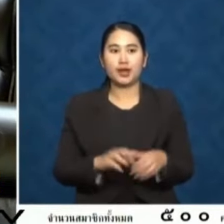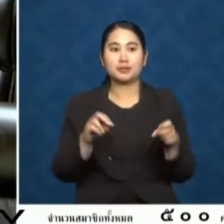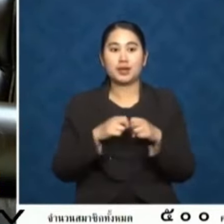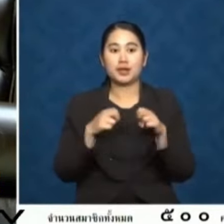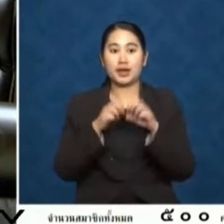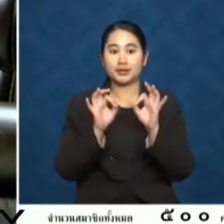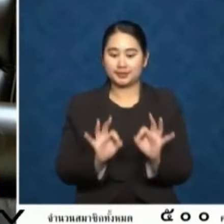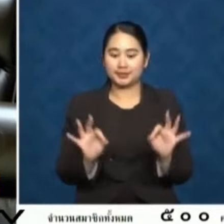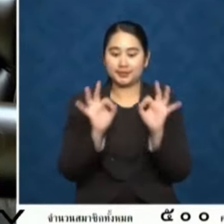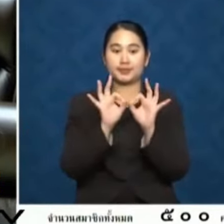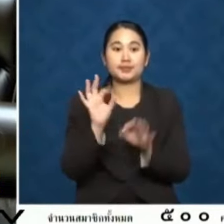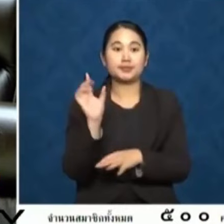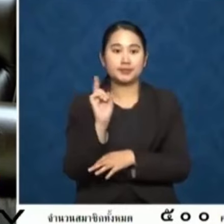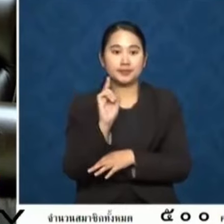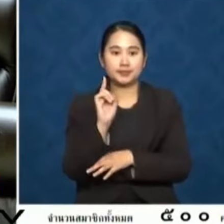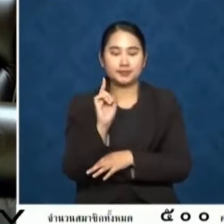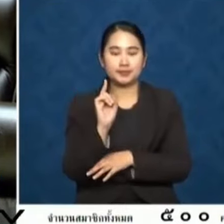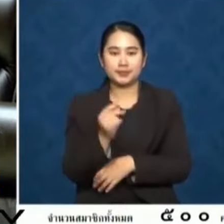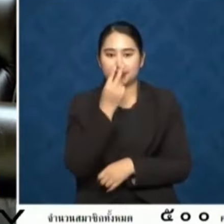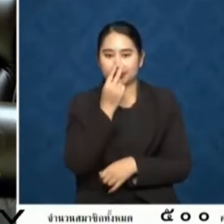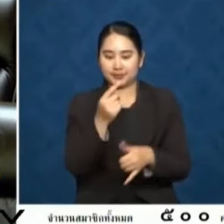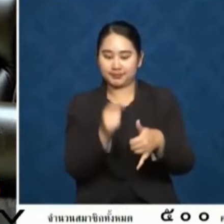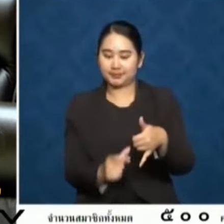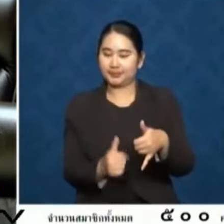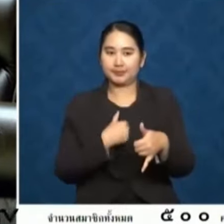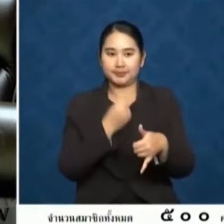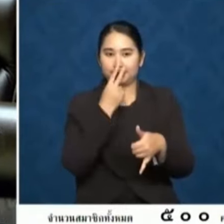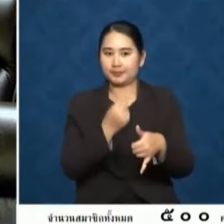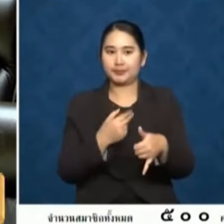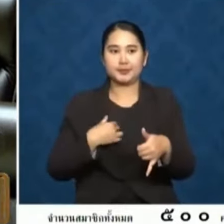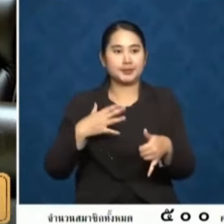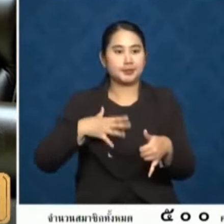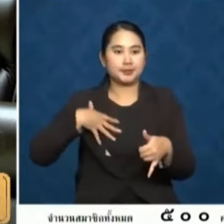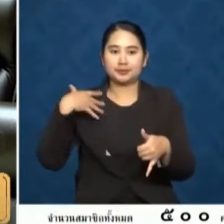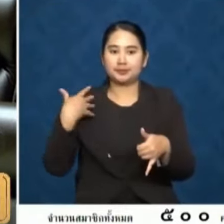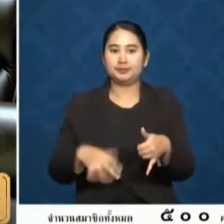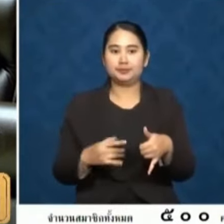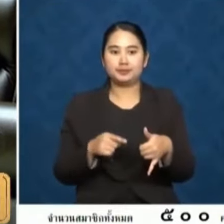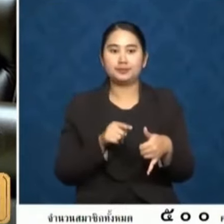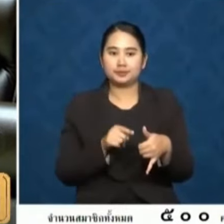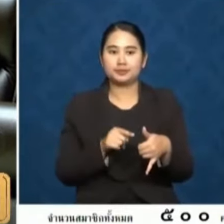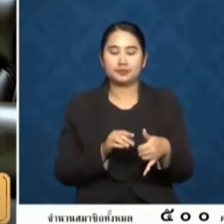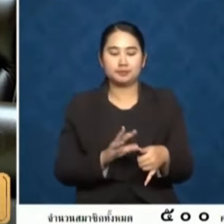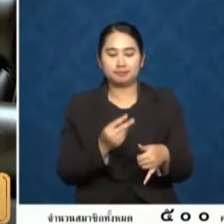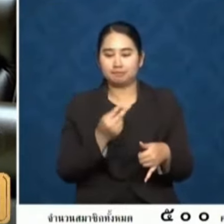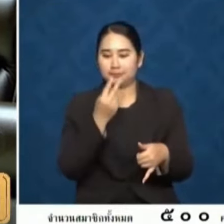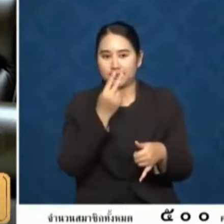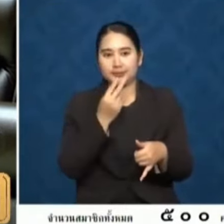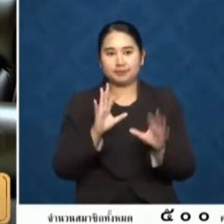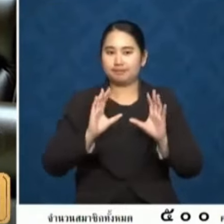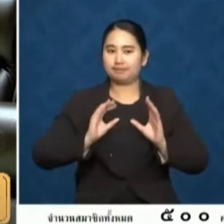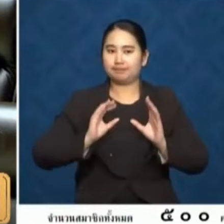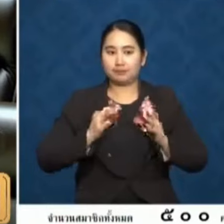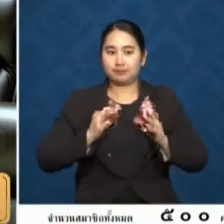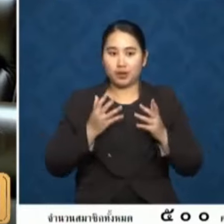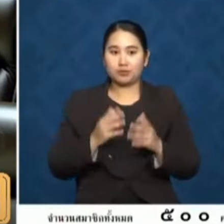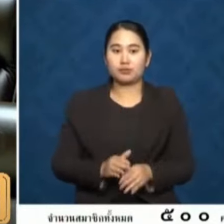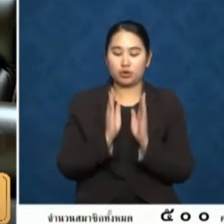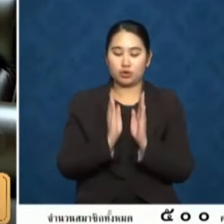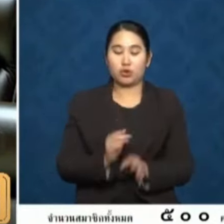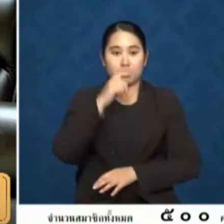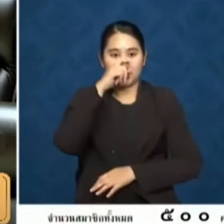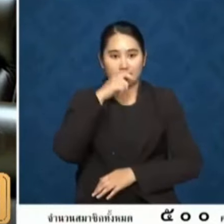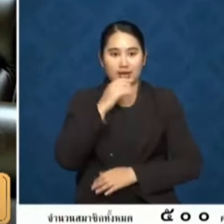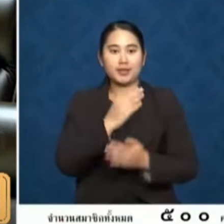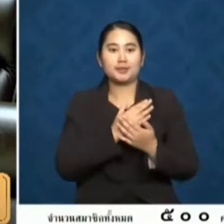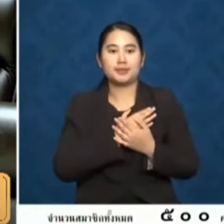คัญก็คือเป็นพฤติกรรมที่ไม่พึงประสงค์ที่หลายฝ่ายยอมรับไม่ได้โดยเฉพาะคนไทยผู้ที่มี